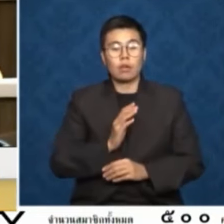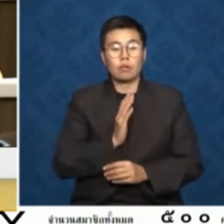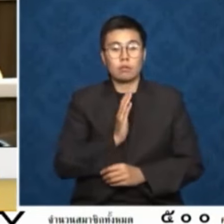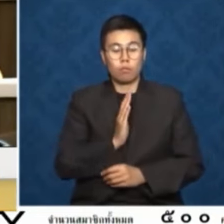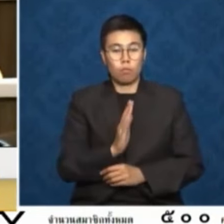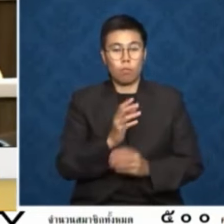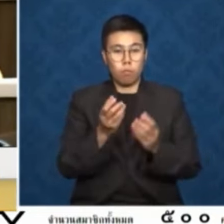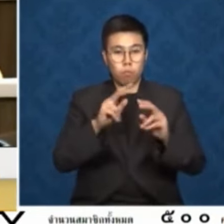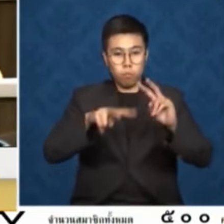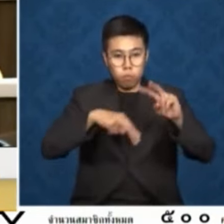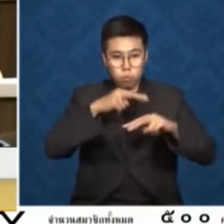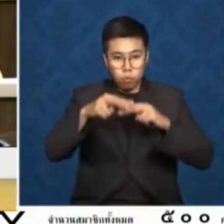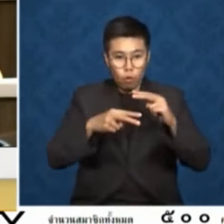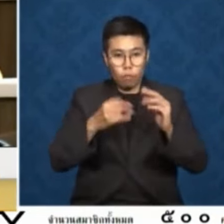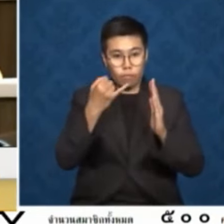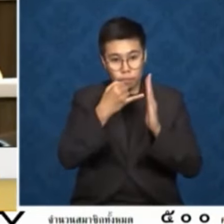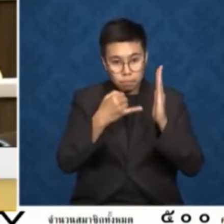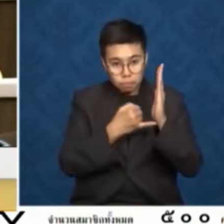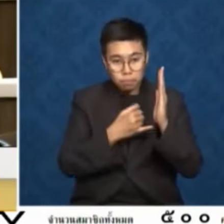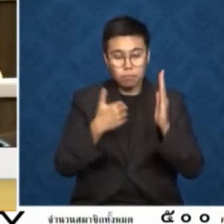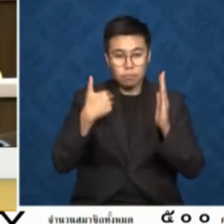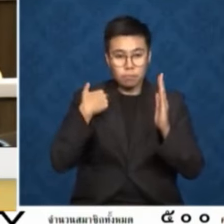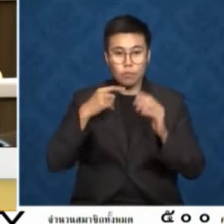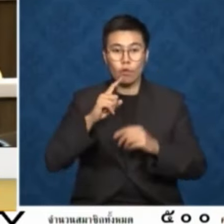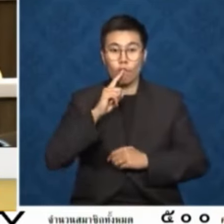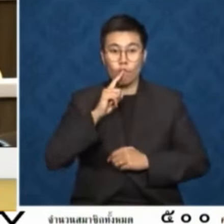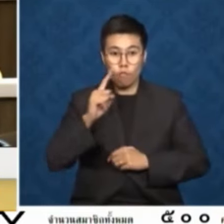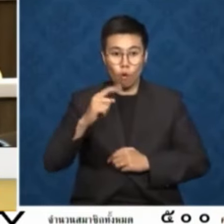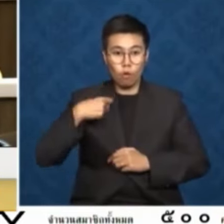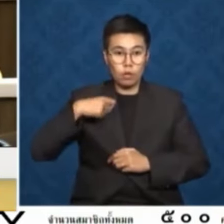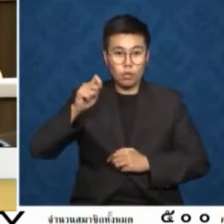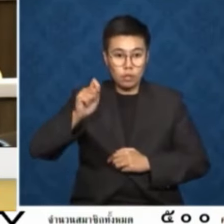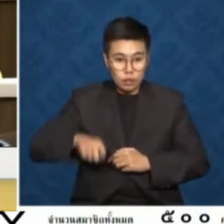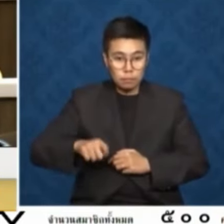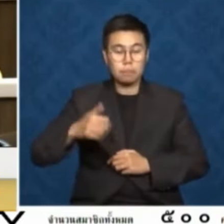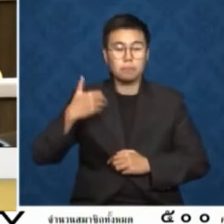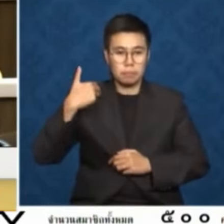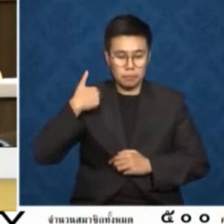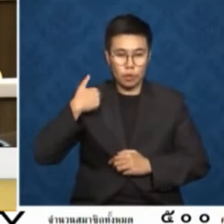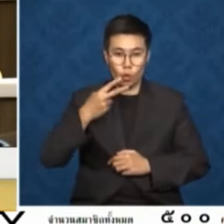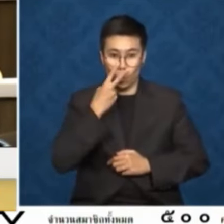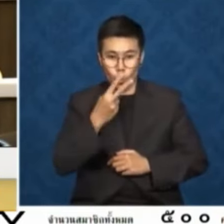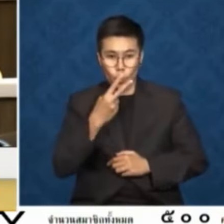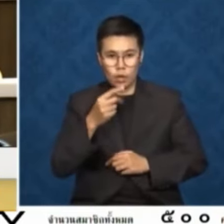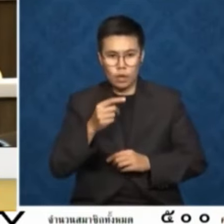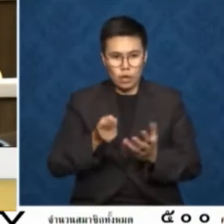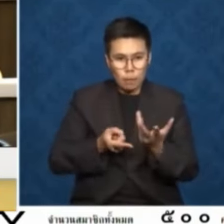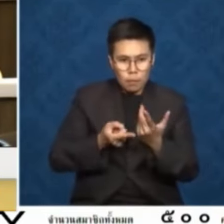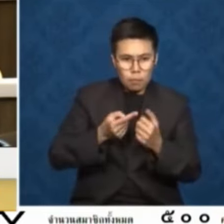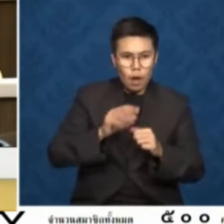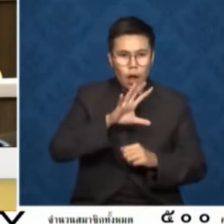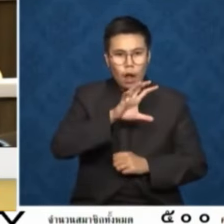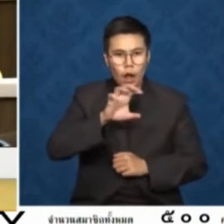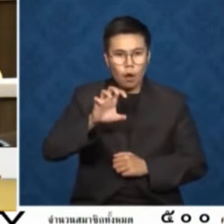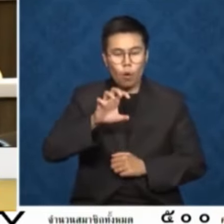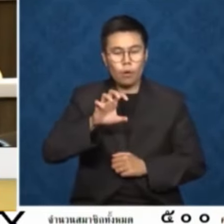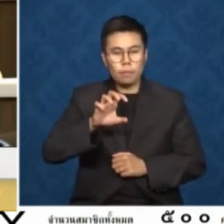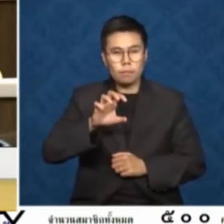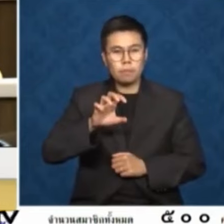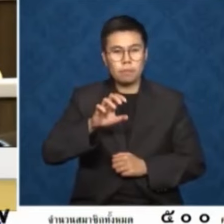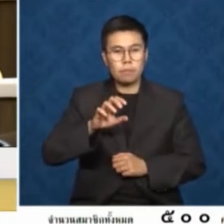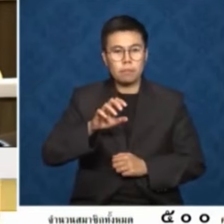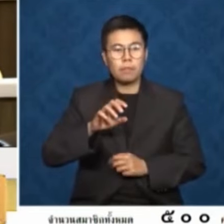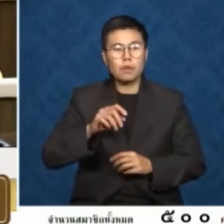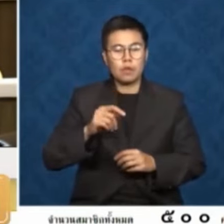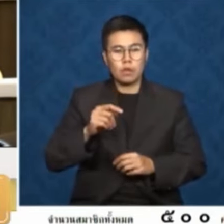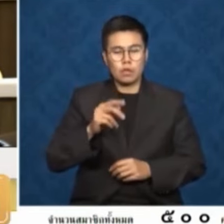นท้องถิ่นมีการฟ้องร้องคดีเกือบเท่าที่ดูแล้วถ้าเช็คดู500กว่านะครับที่คดีอยู่ใน